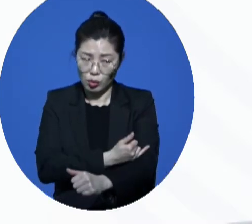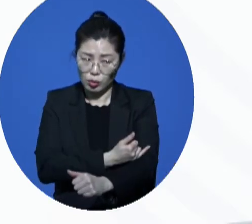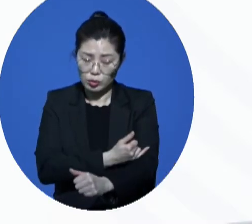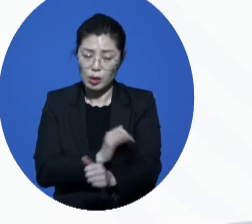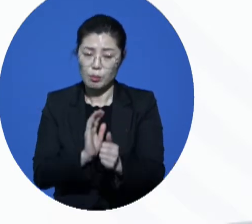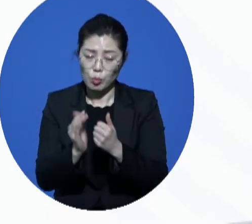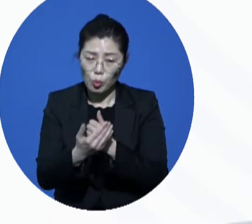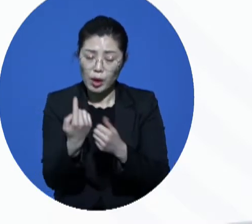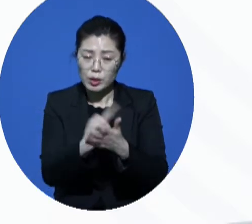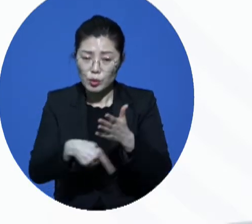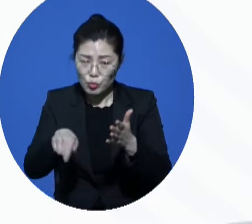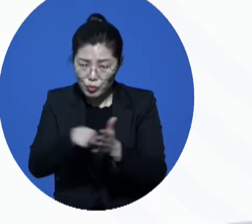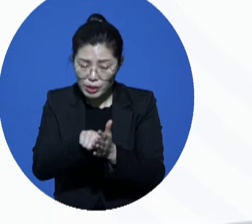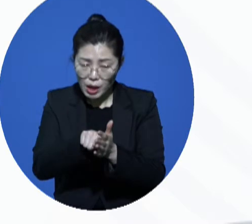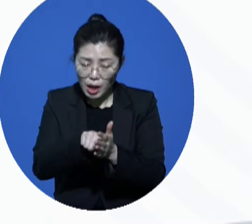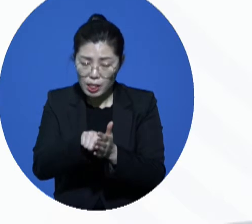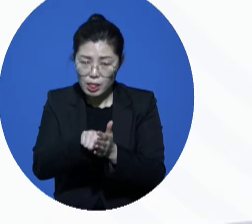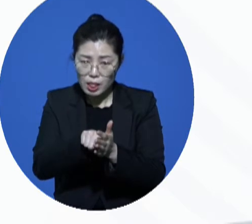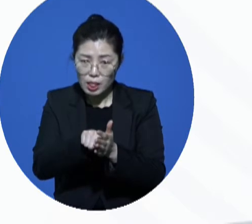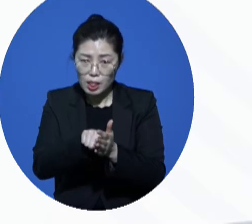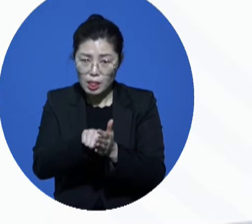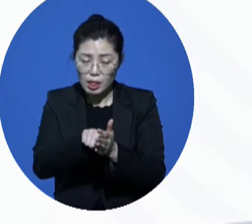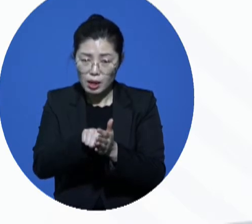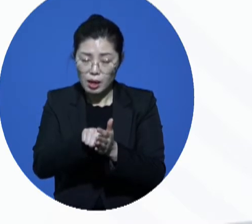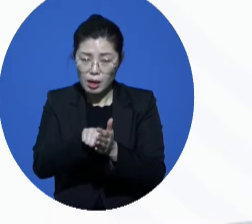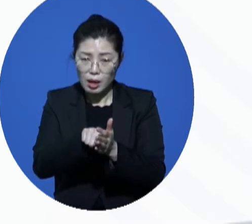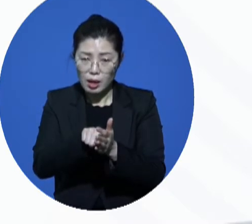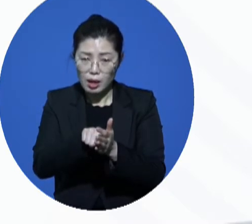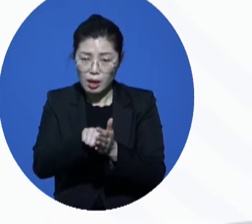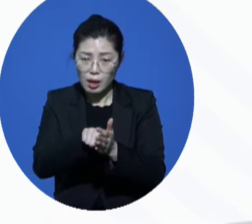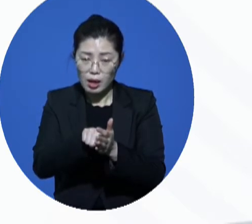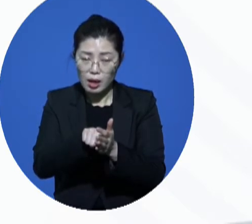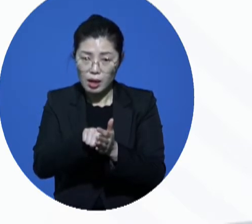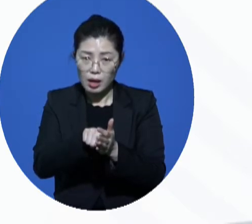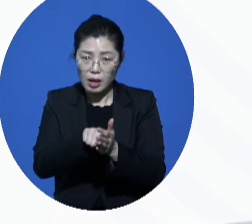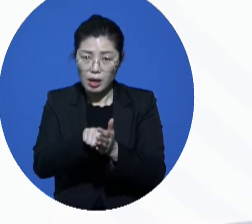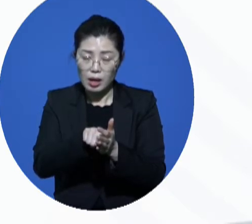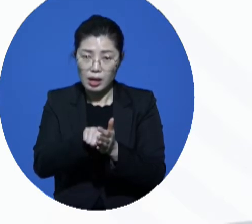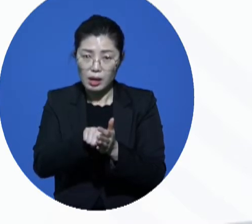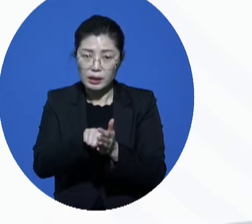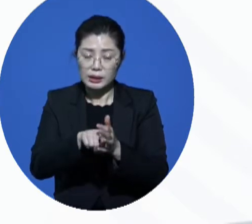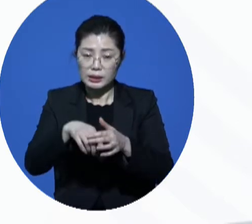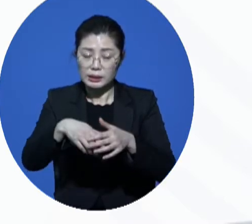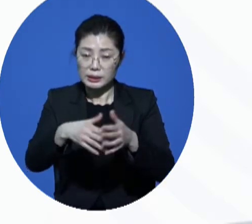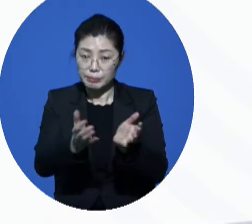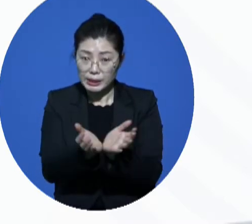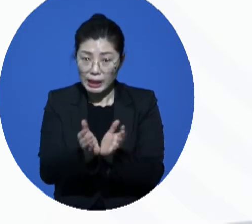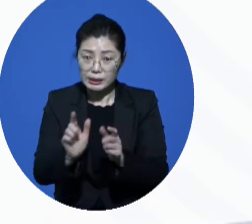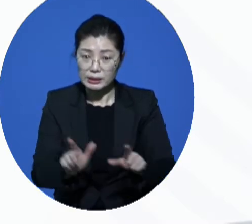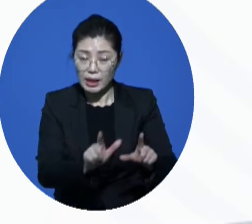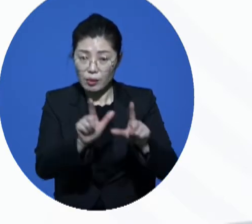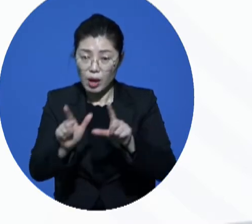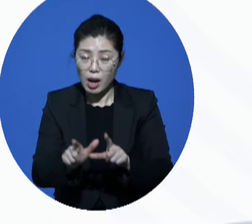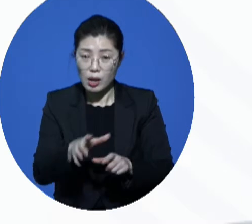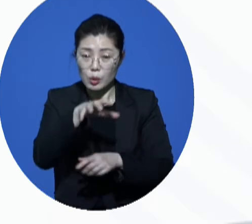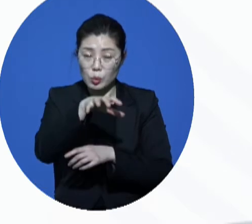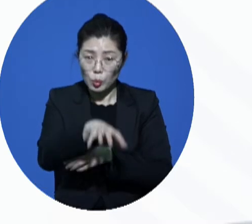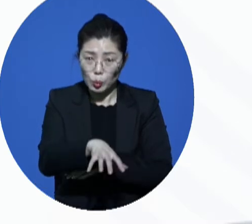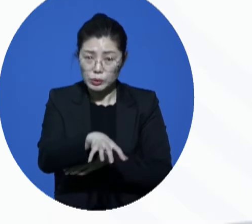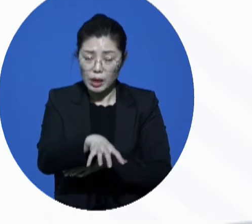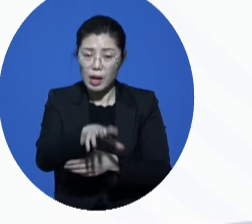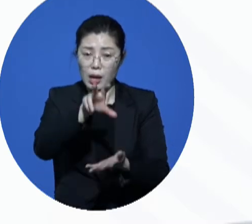위한 for the disabled 이 방역을 놓침으로써 집단 이 거주 시설의